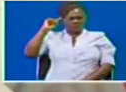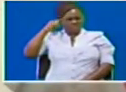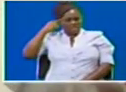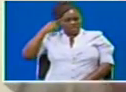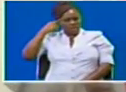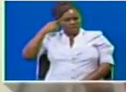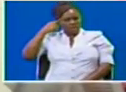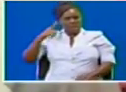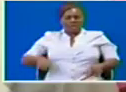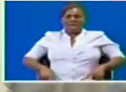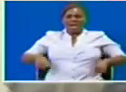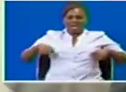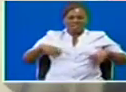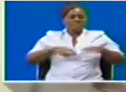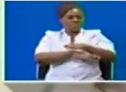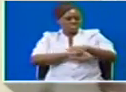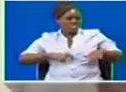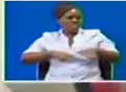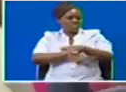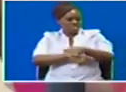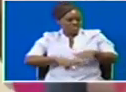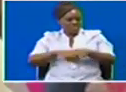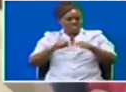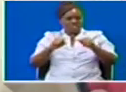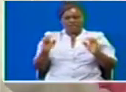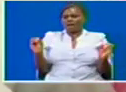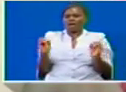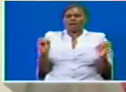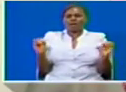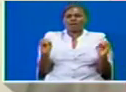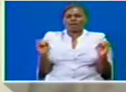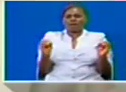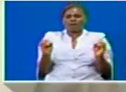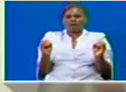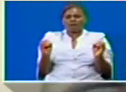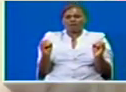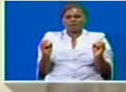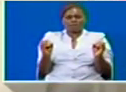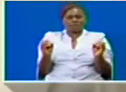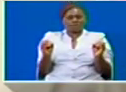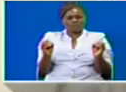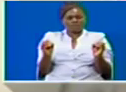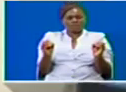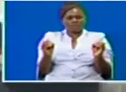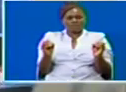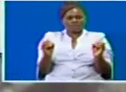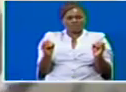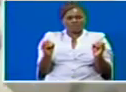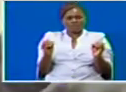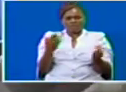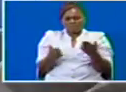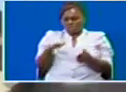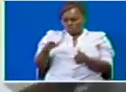kwamba maisha tu ni kufuata ng'ombe, maisha tu ni kuenda kuraid ng'ombe ndio upate mali. Labda wewe